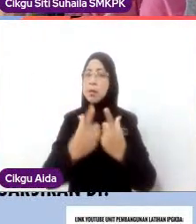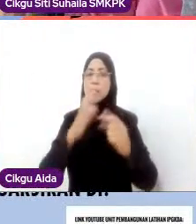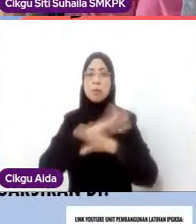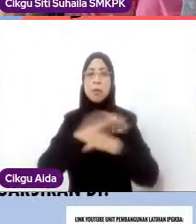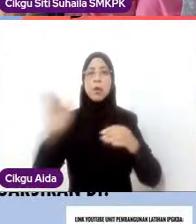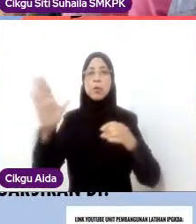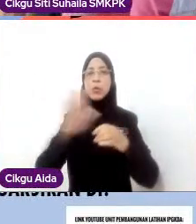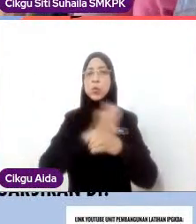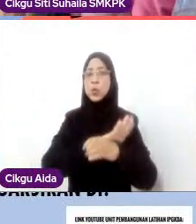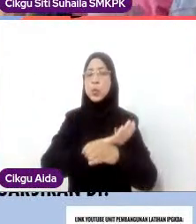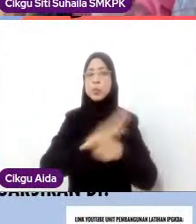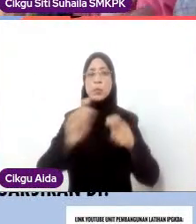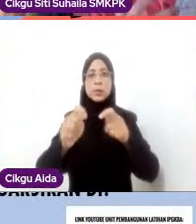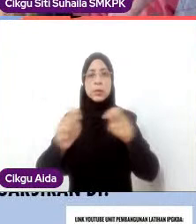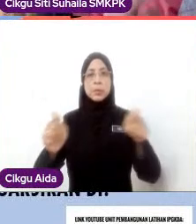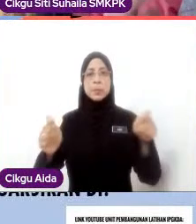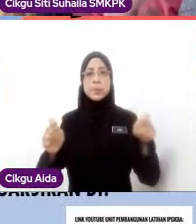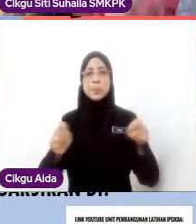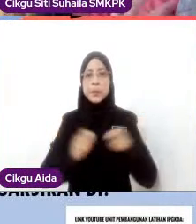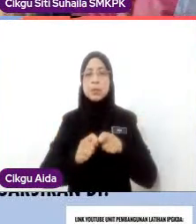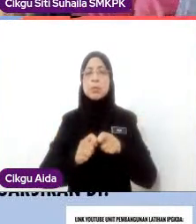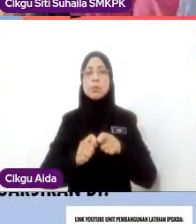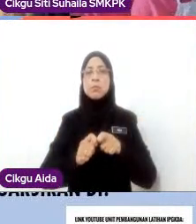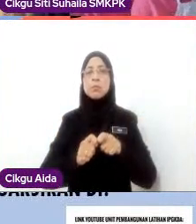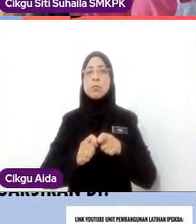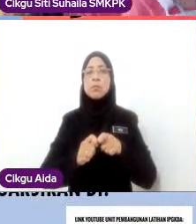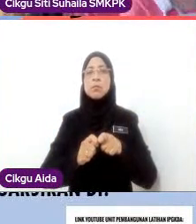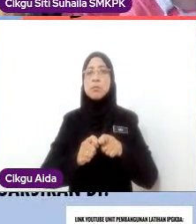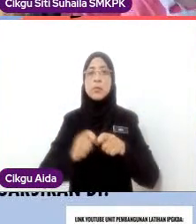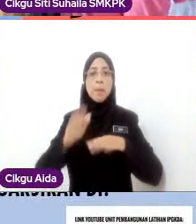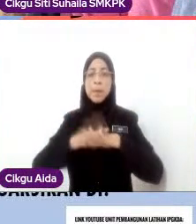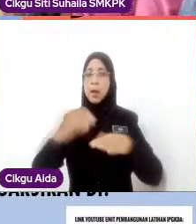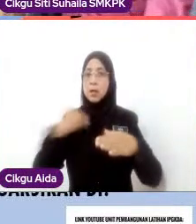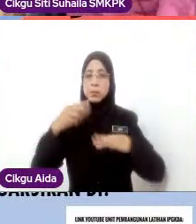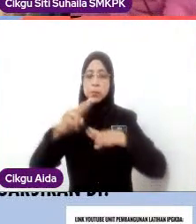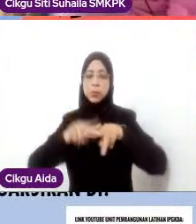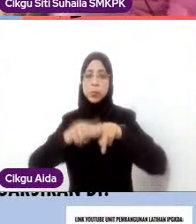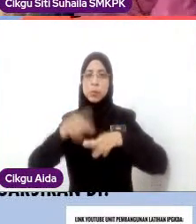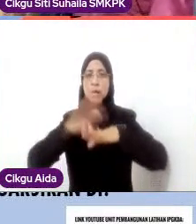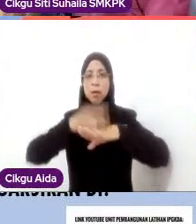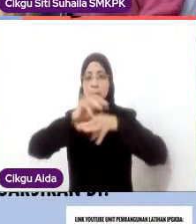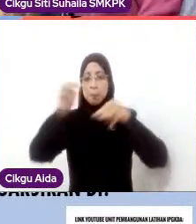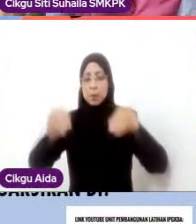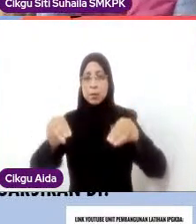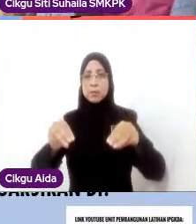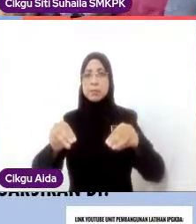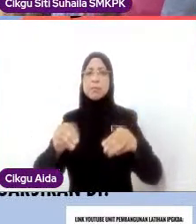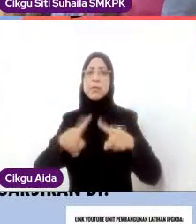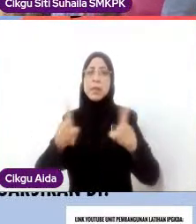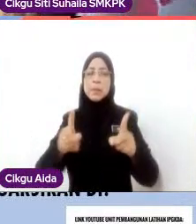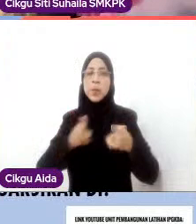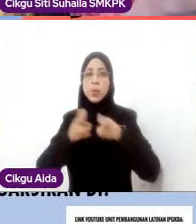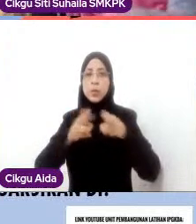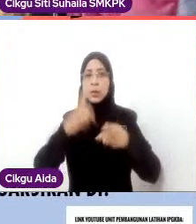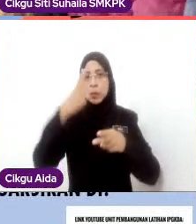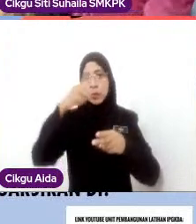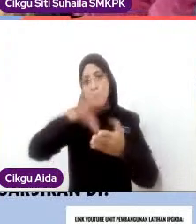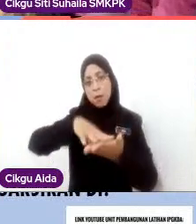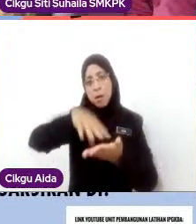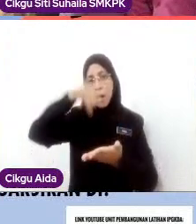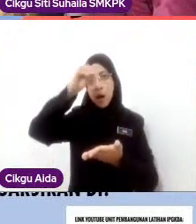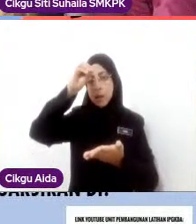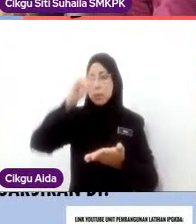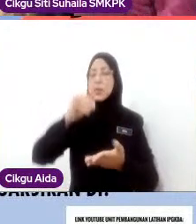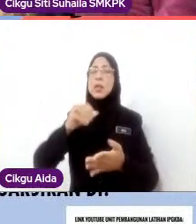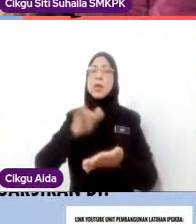macam kurang sopan kan? Tapi dia punya effort nak belajar tu, sebab dia nak tengok, dia tak nampak. Sampai betul-betul depan whiteboard tu pun ada.